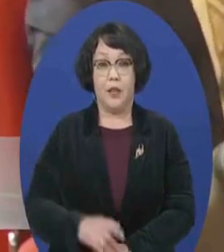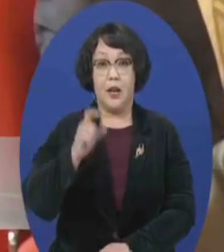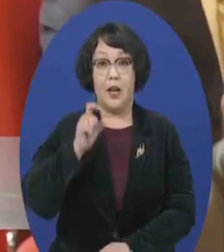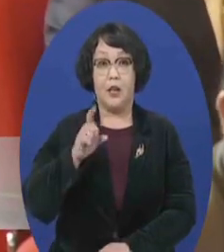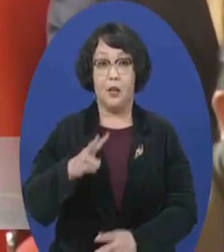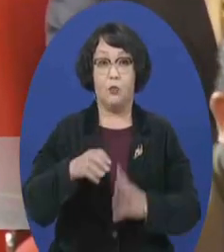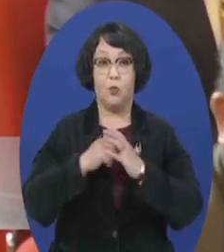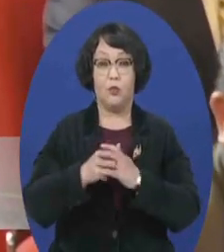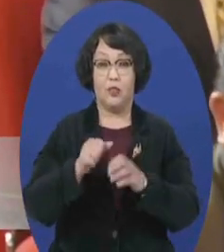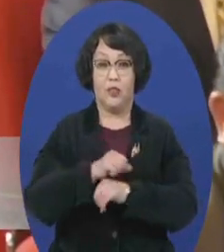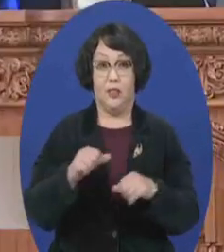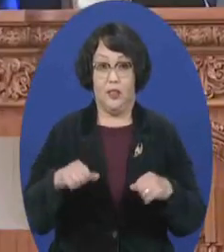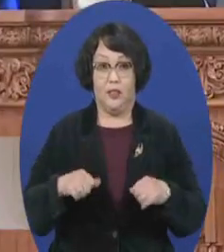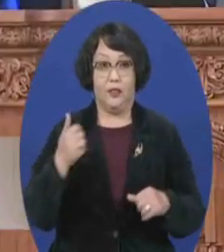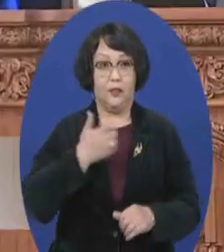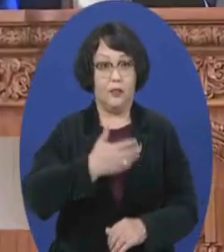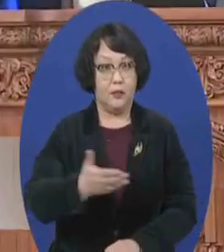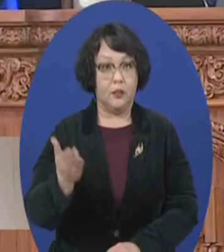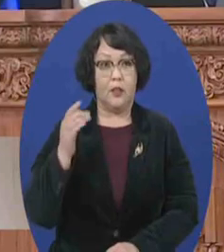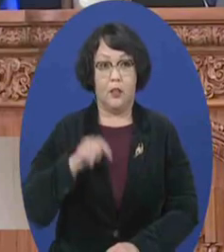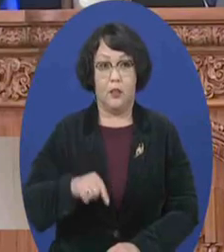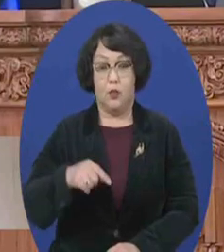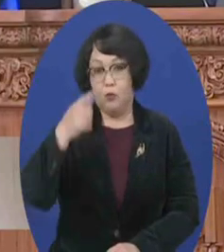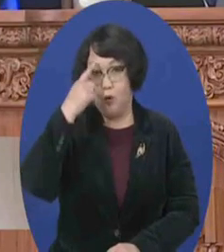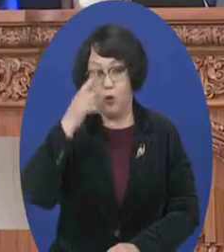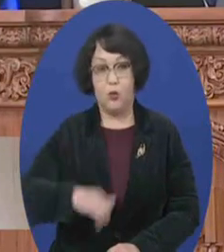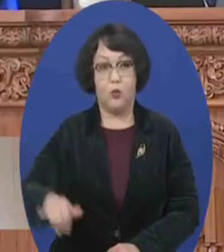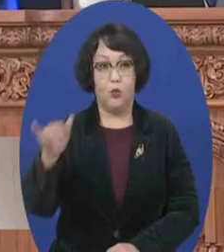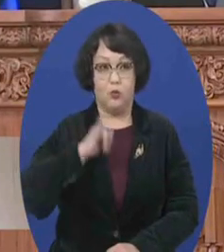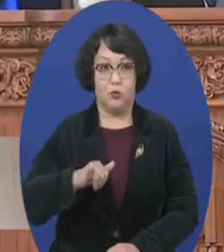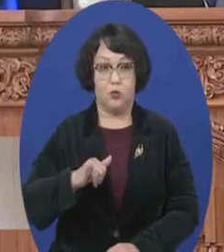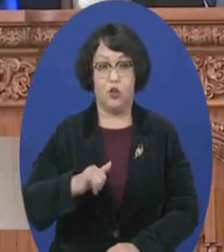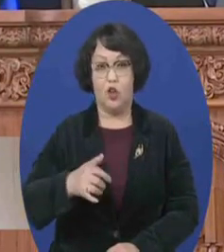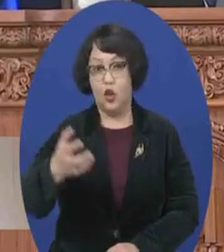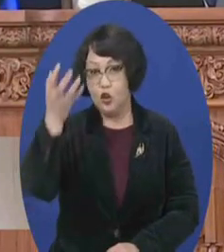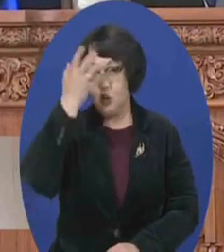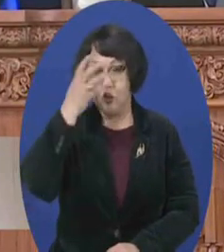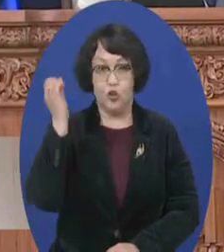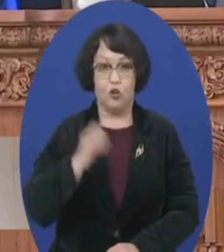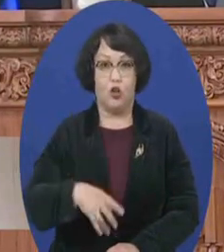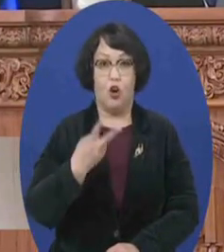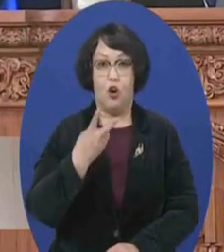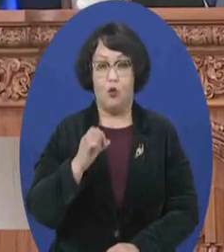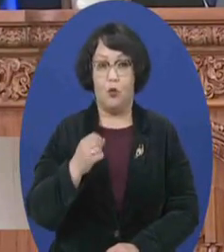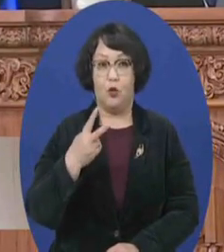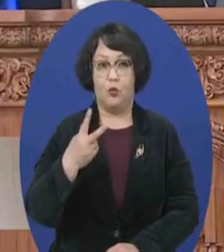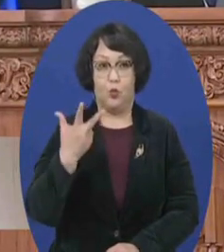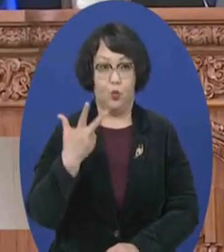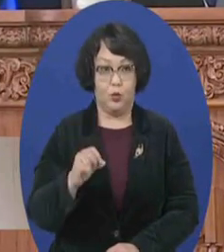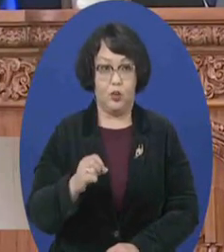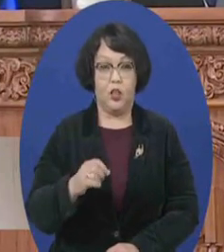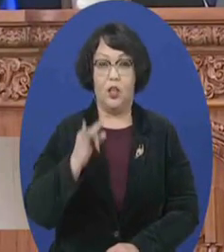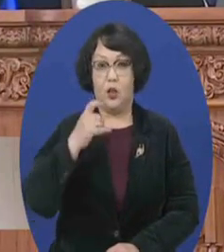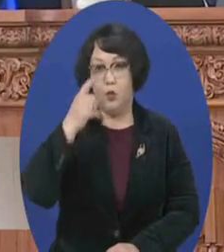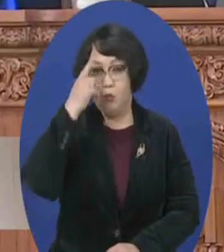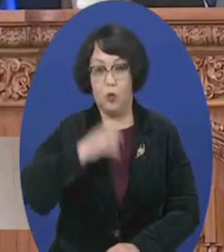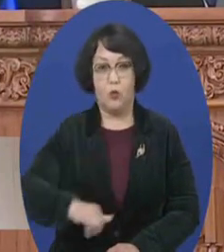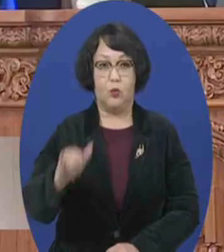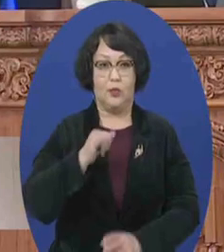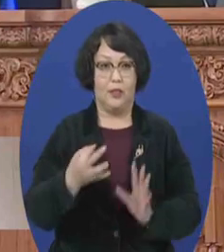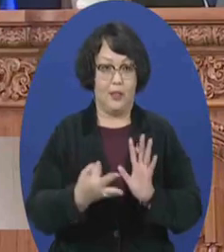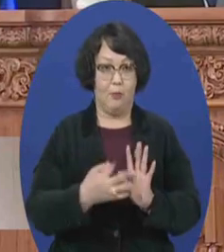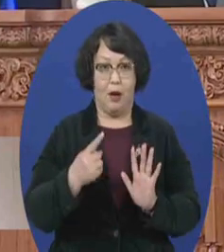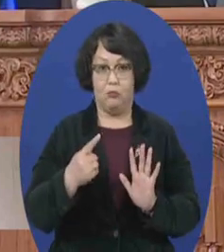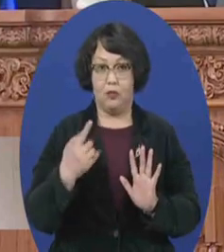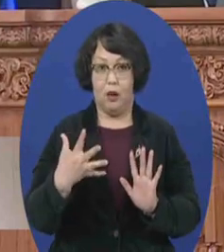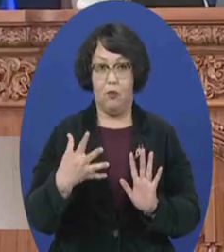Өсөн хүндэт ард иргэдээ, энэ жил манай улсад тулгар төрийн 2230, Их Монгол улсын